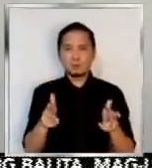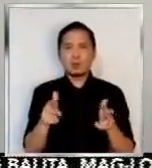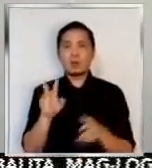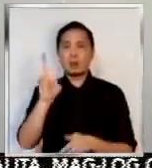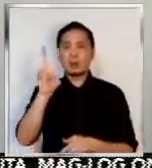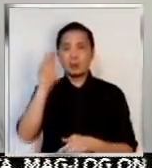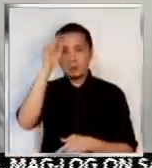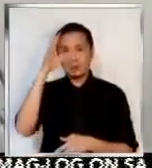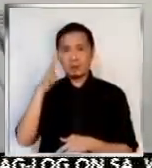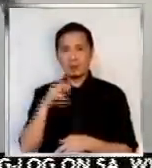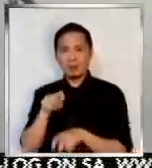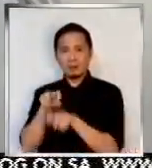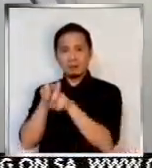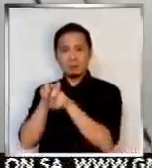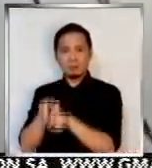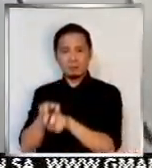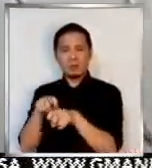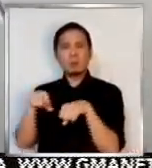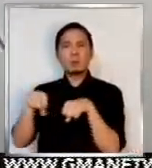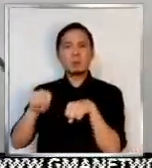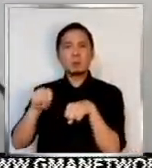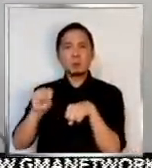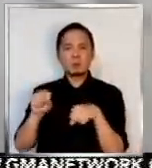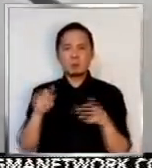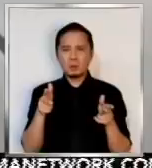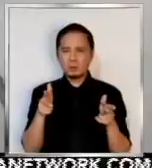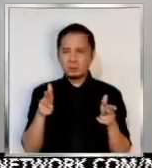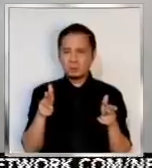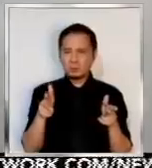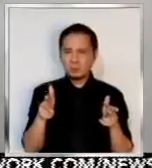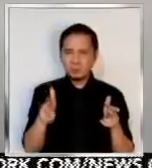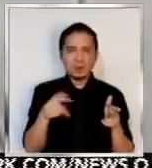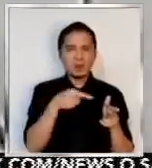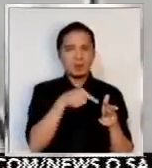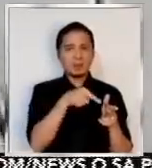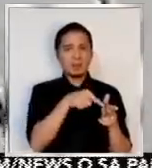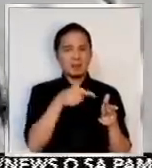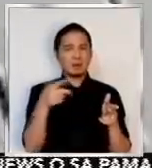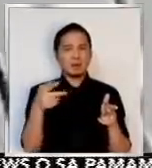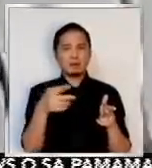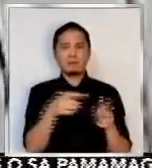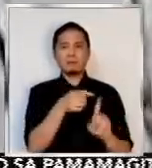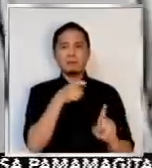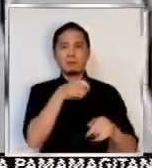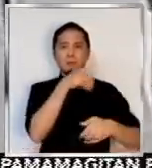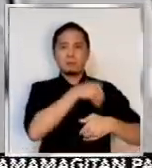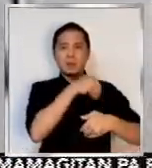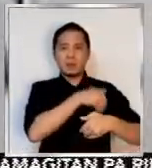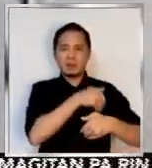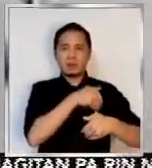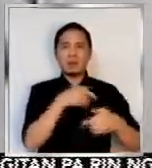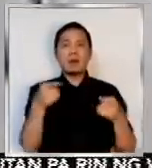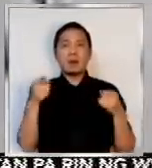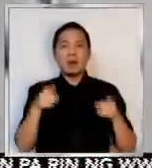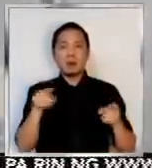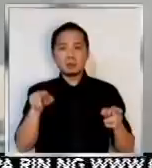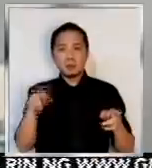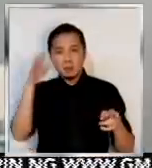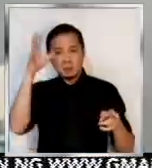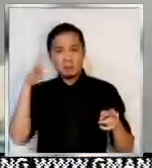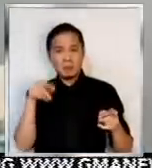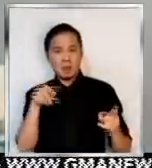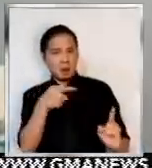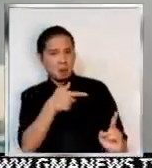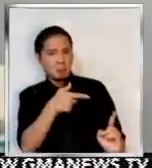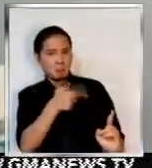ang nakamotorsiklo ring si Nino Luigi Hernando na nooy galing sa bangko. Pinagbabaril ng isa sa mga salarin si Hernando kaya